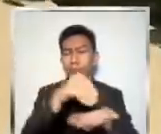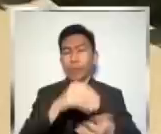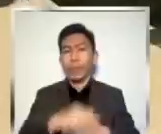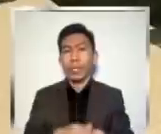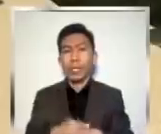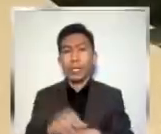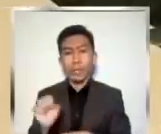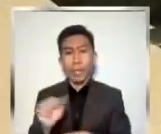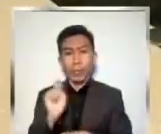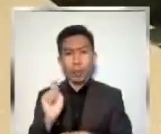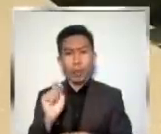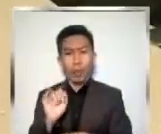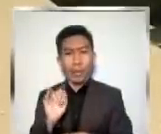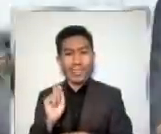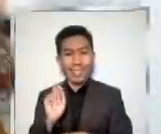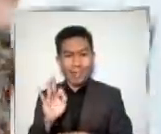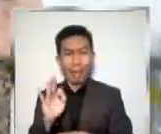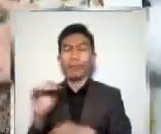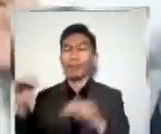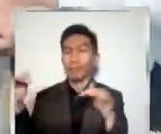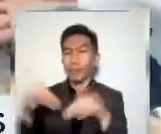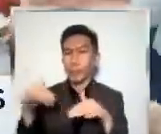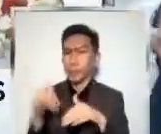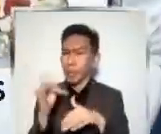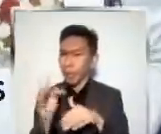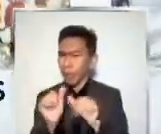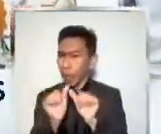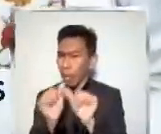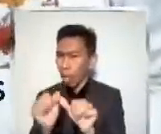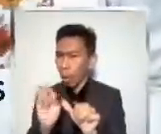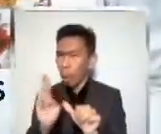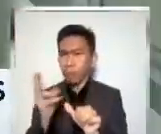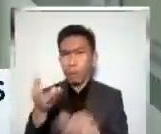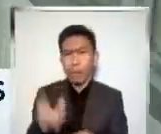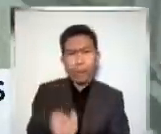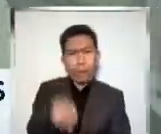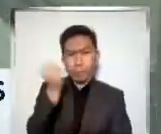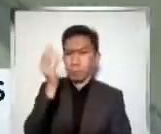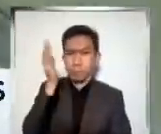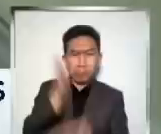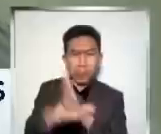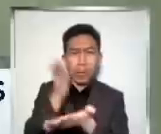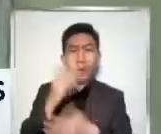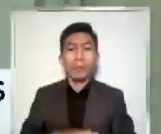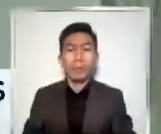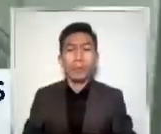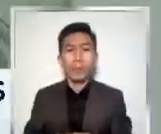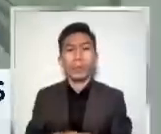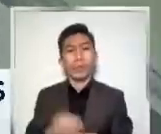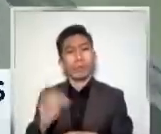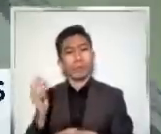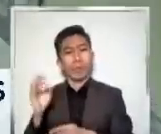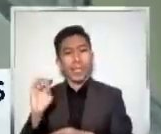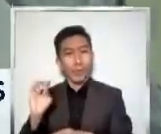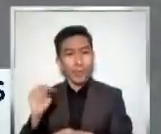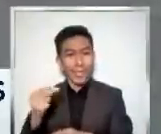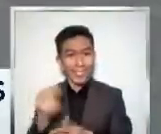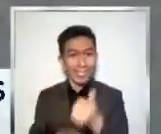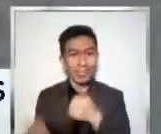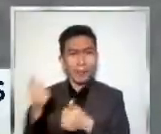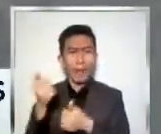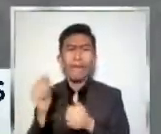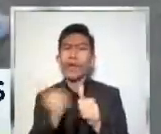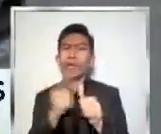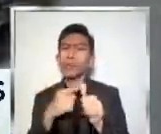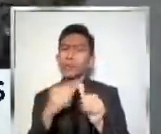hindi ang ECQ sa NCR+. Sabi ni Health Secretary Francisco Duque III, titingnan nila ang datos na makakalap hanggang Sabado. Sabi